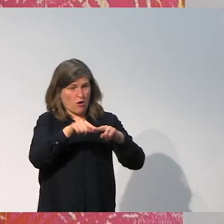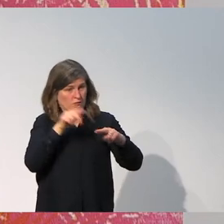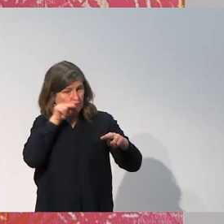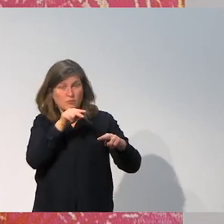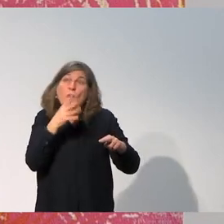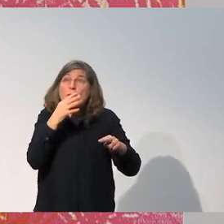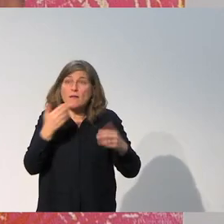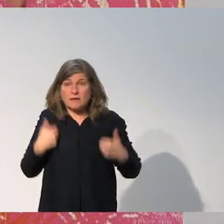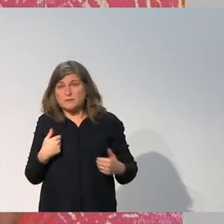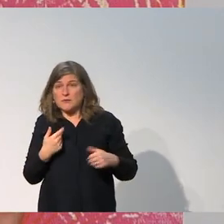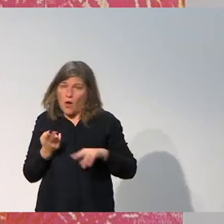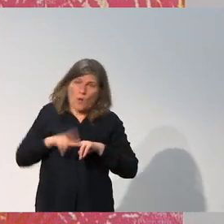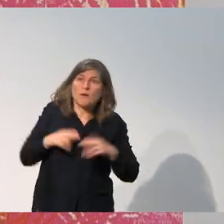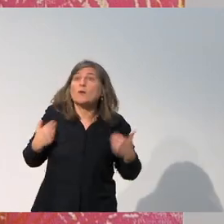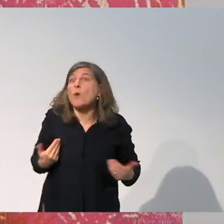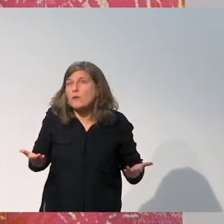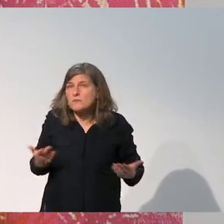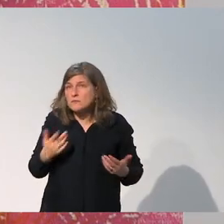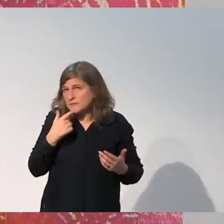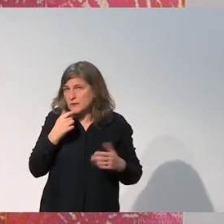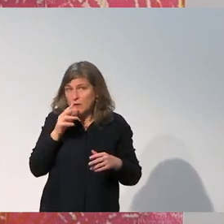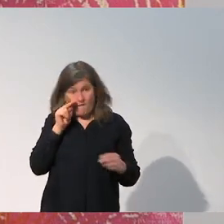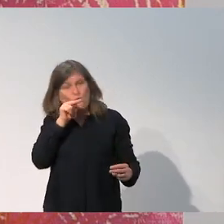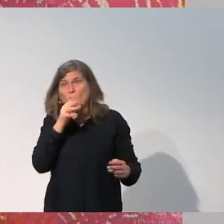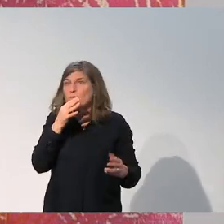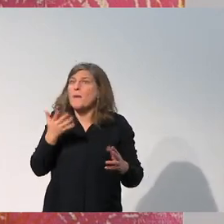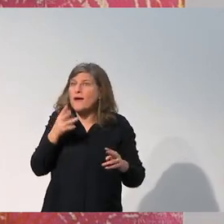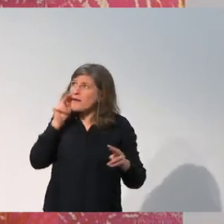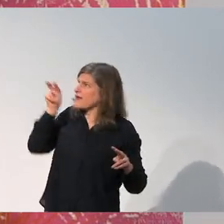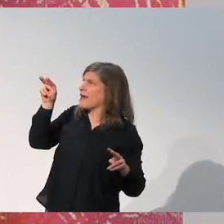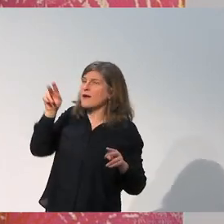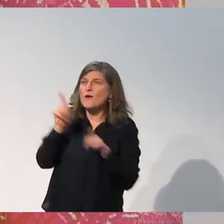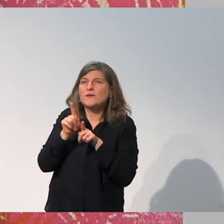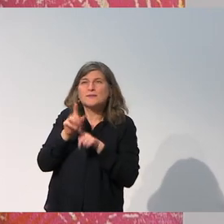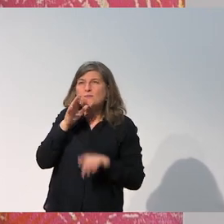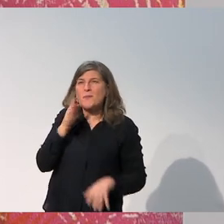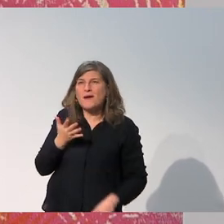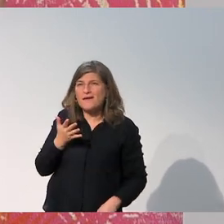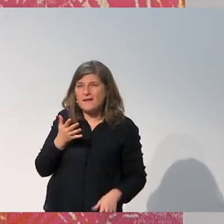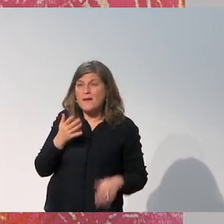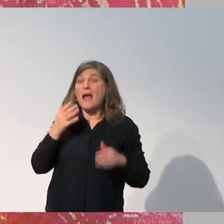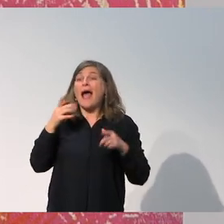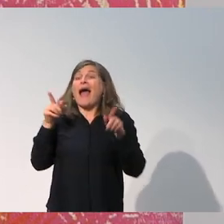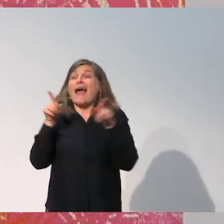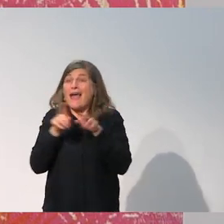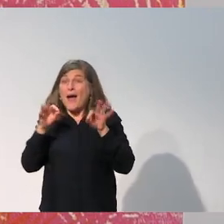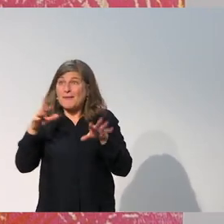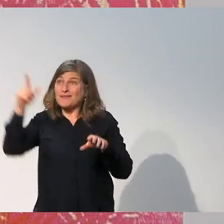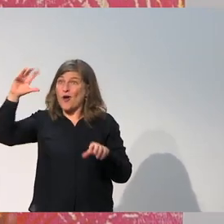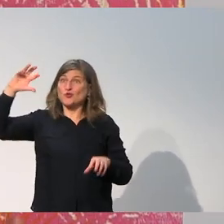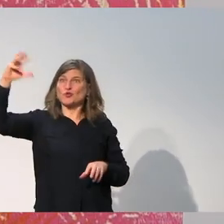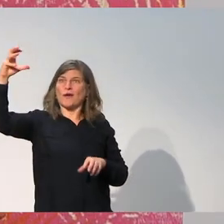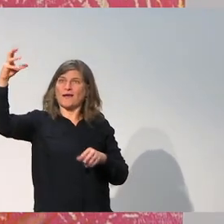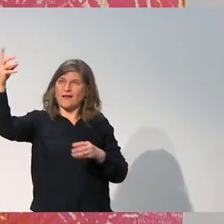mort, enfin, si on pense d'un point de vue épicurien. Mais d'un autre côté, le soleil, c'est ce qui rend visible les